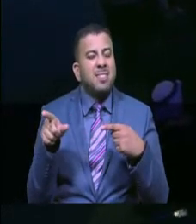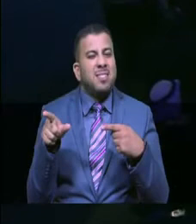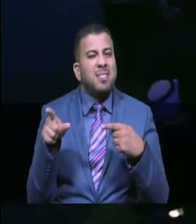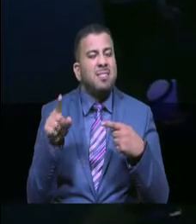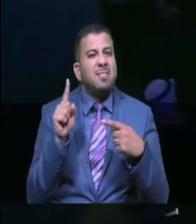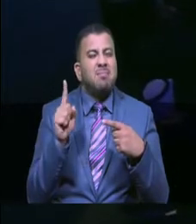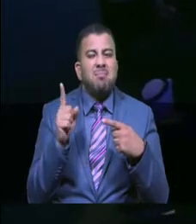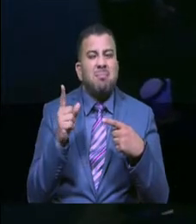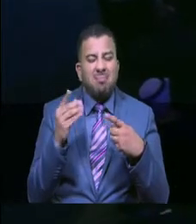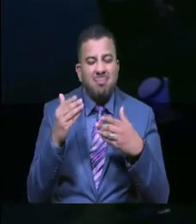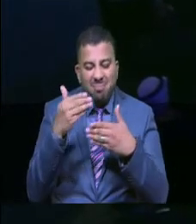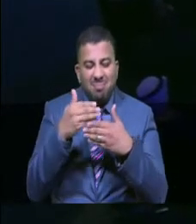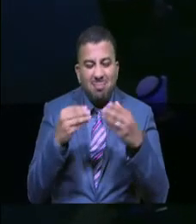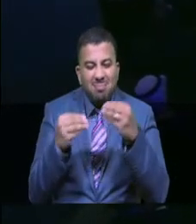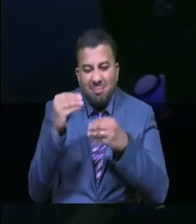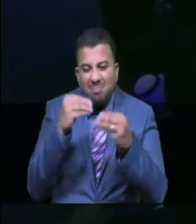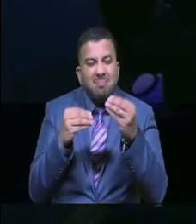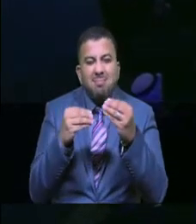في تركيبة